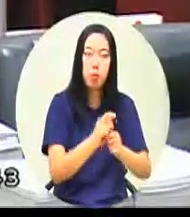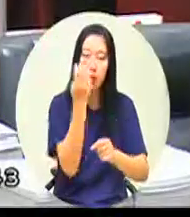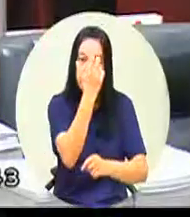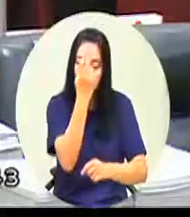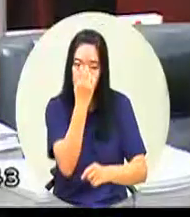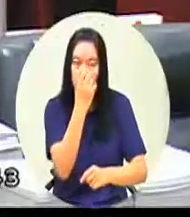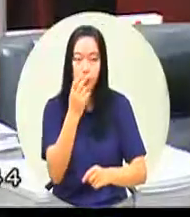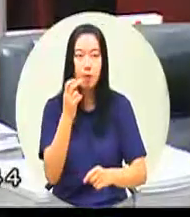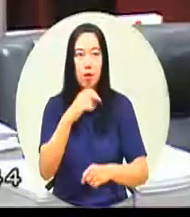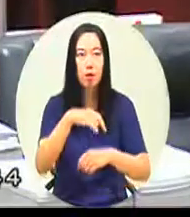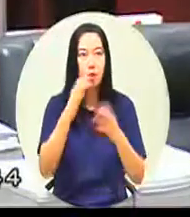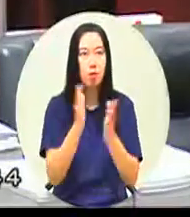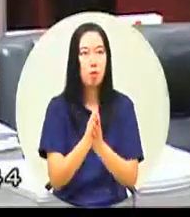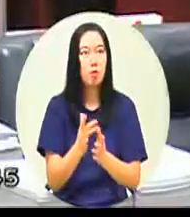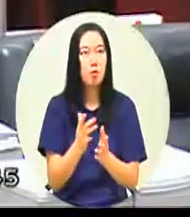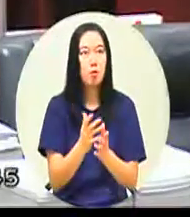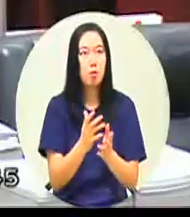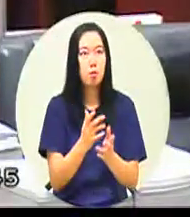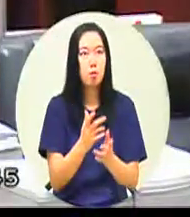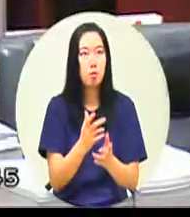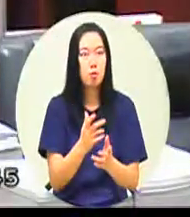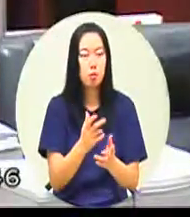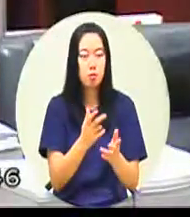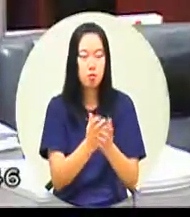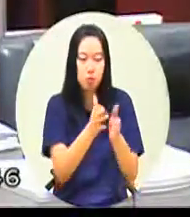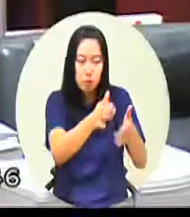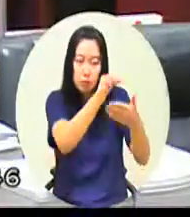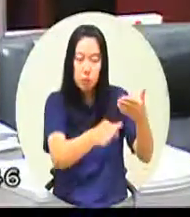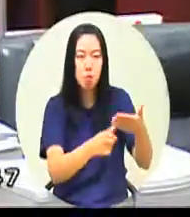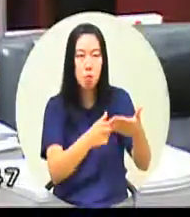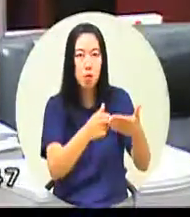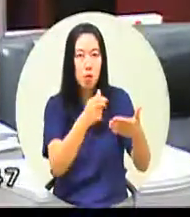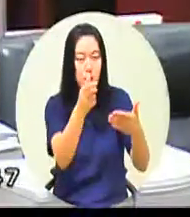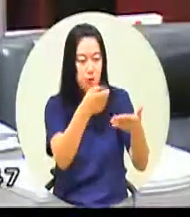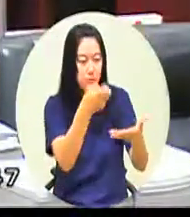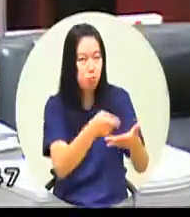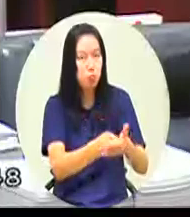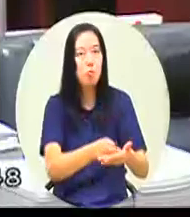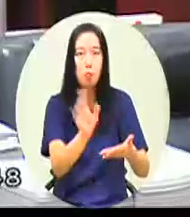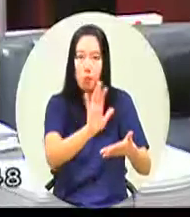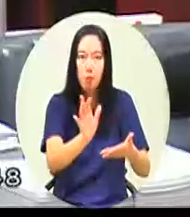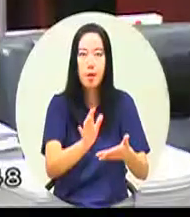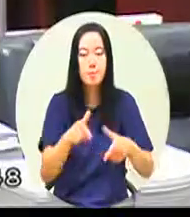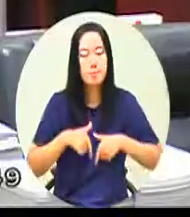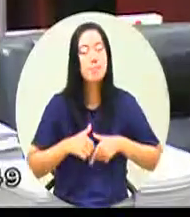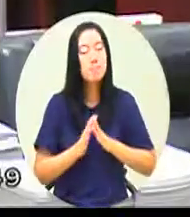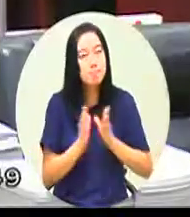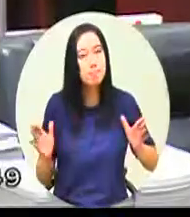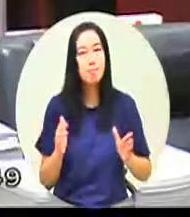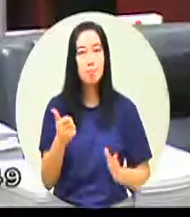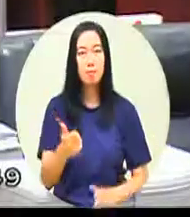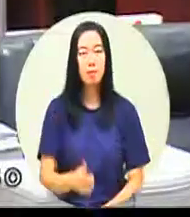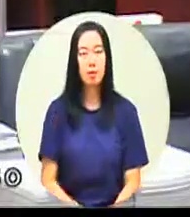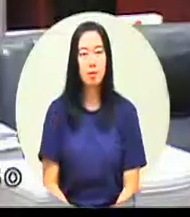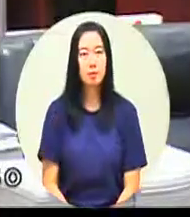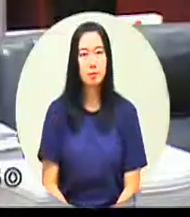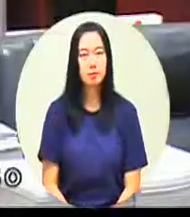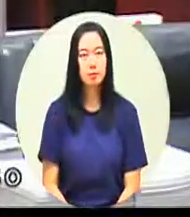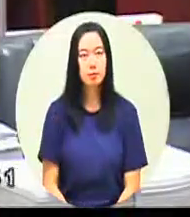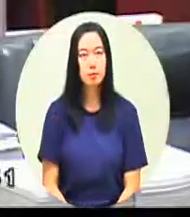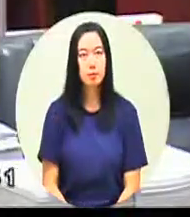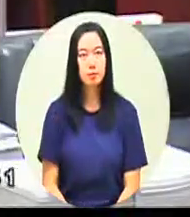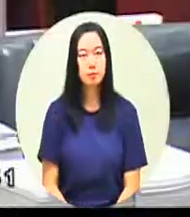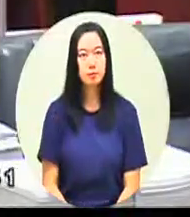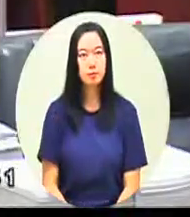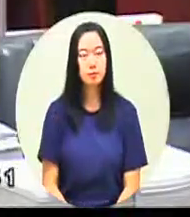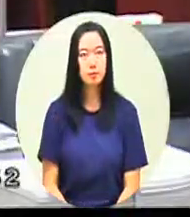要从速了从宽了不要从严了，这点来拜托局长了下局长大炮。 蔡